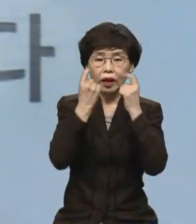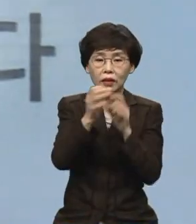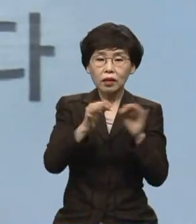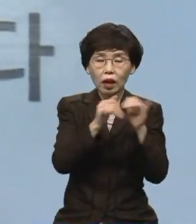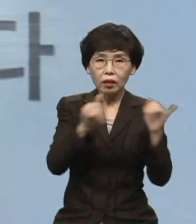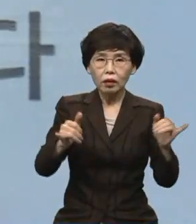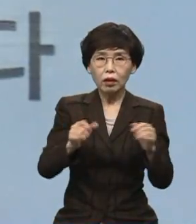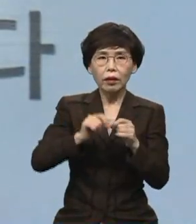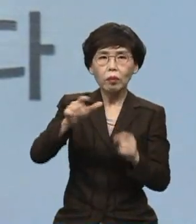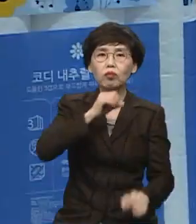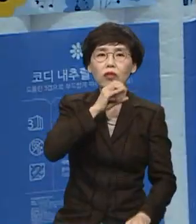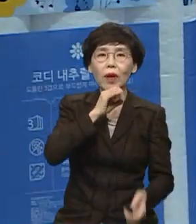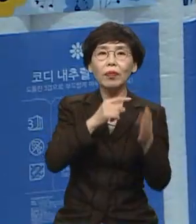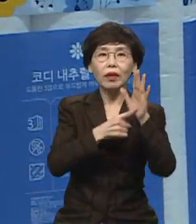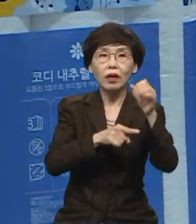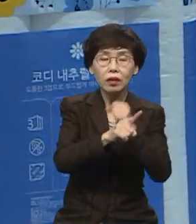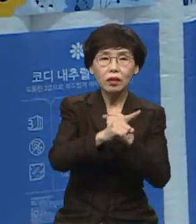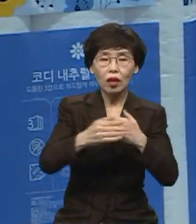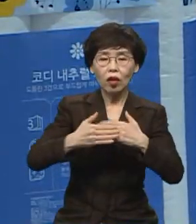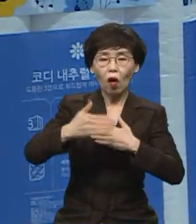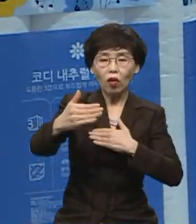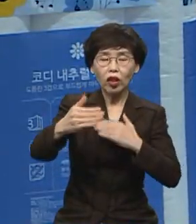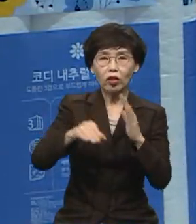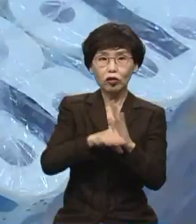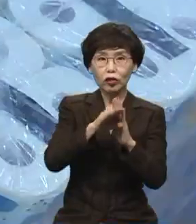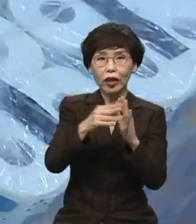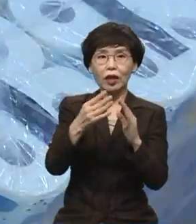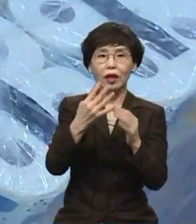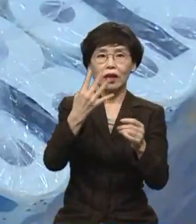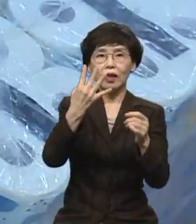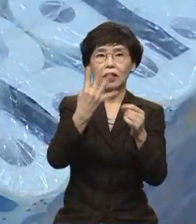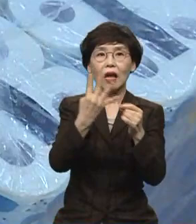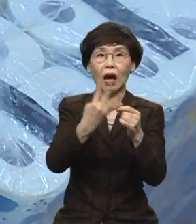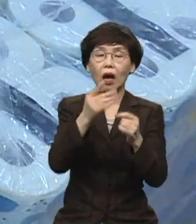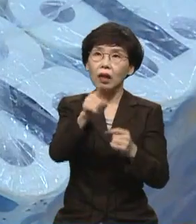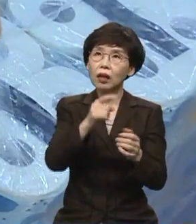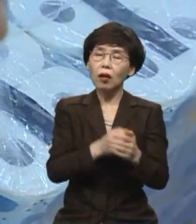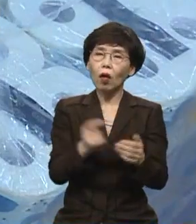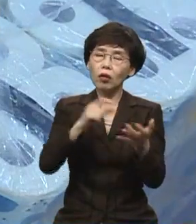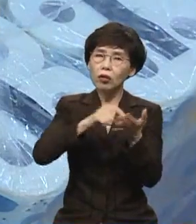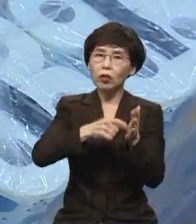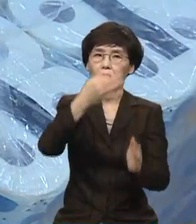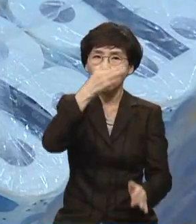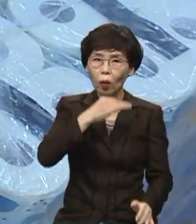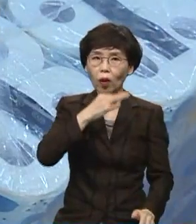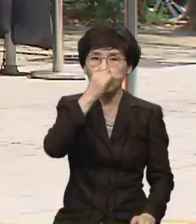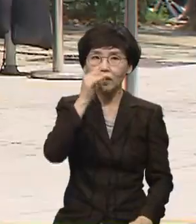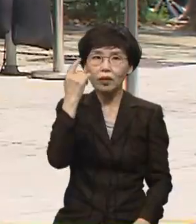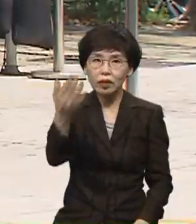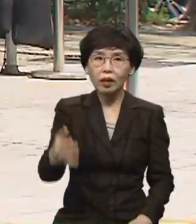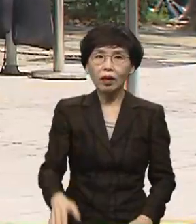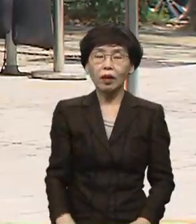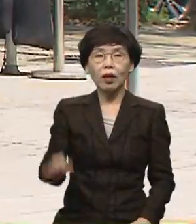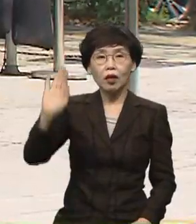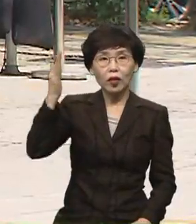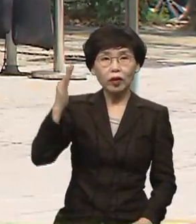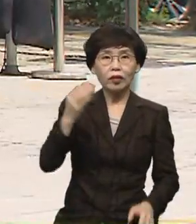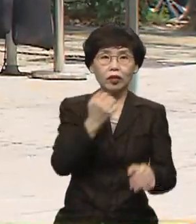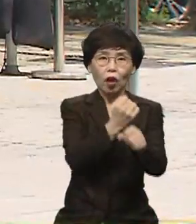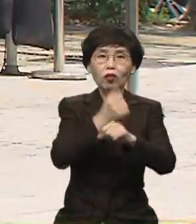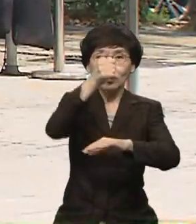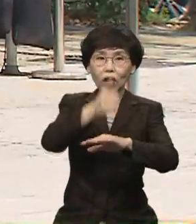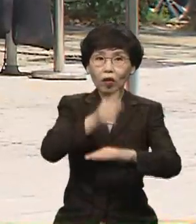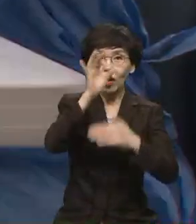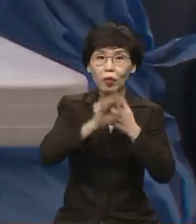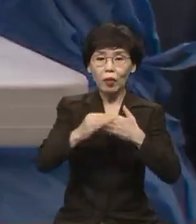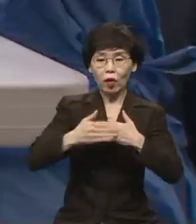자영업자들이 주로 불만을 토로하는 건 거리두기 4단계. 이 조치는 얼마나 효과가 있었을까? 최근 한 연구